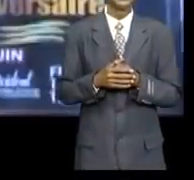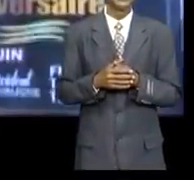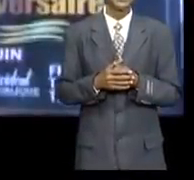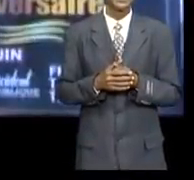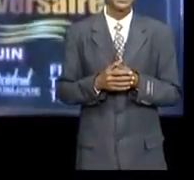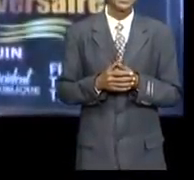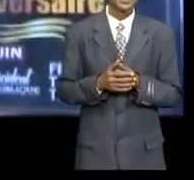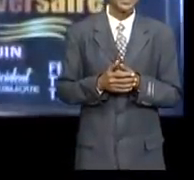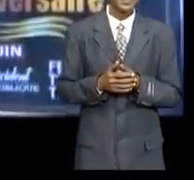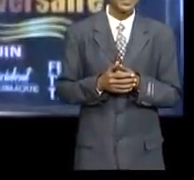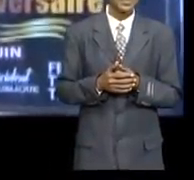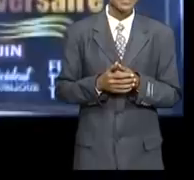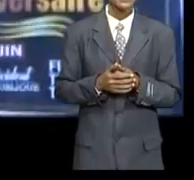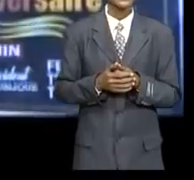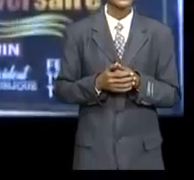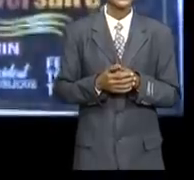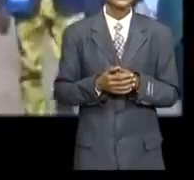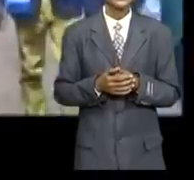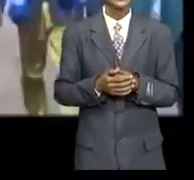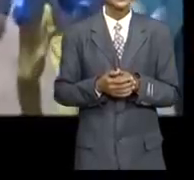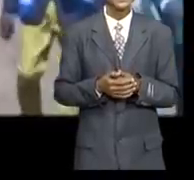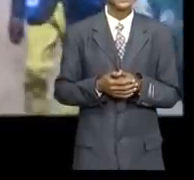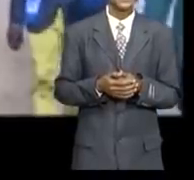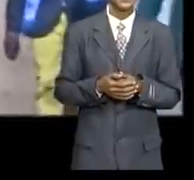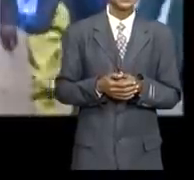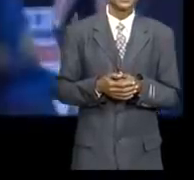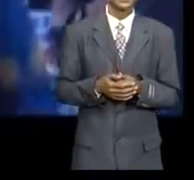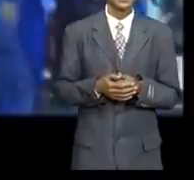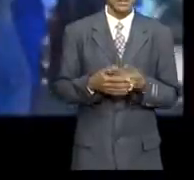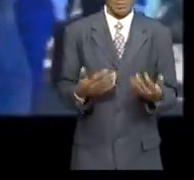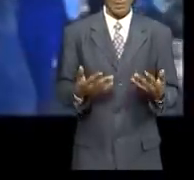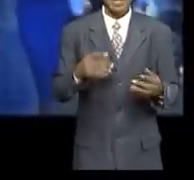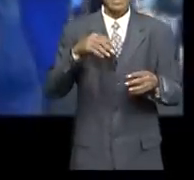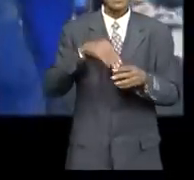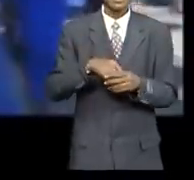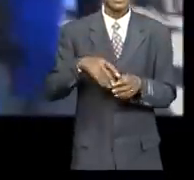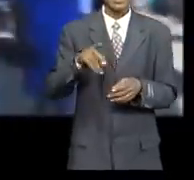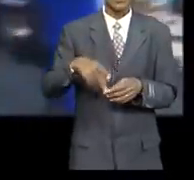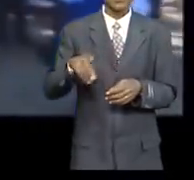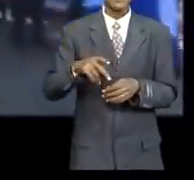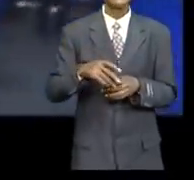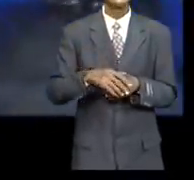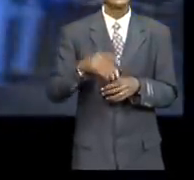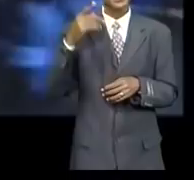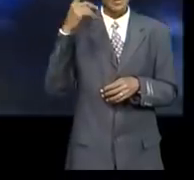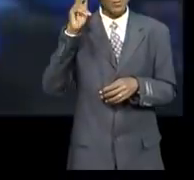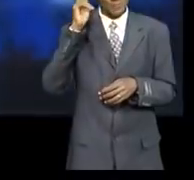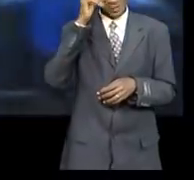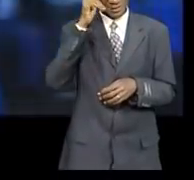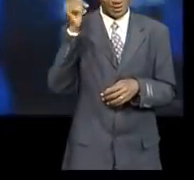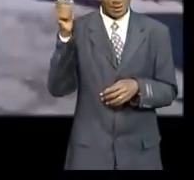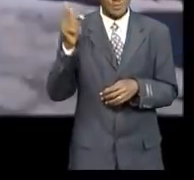anniversaire de Félix-Antoine Tshisekedi Tshilombo, président de l'exercice de l'Union africaine et chef de l'État, a vécu ce mardi 15 juin 2021 au